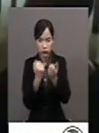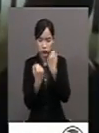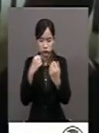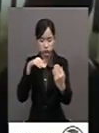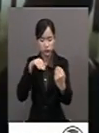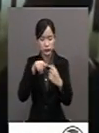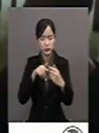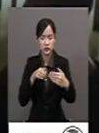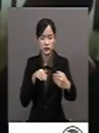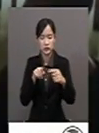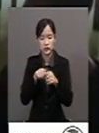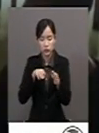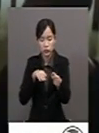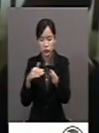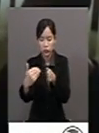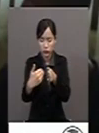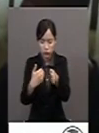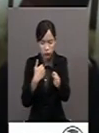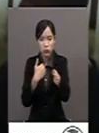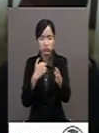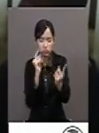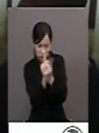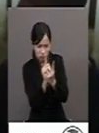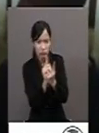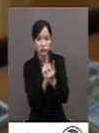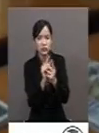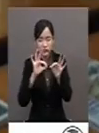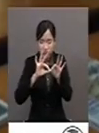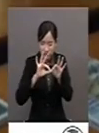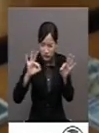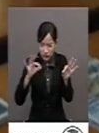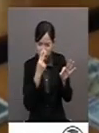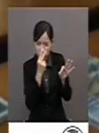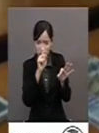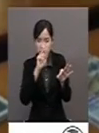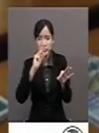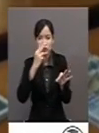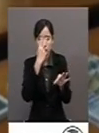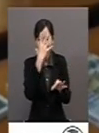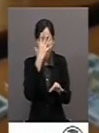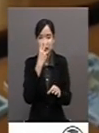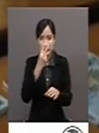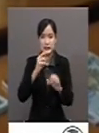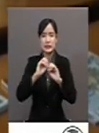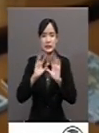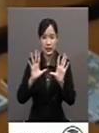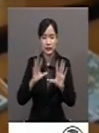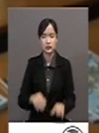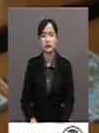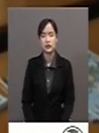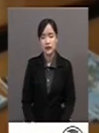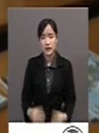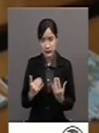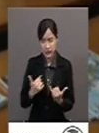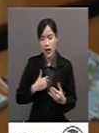ในลักษณะของการประจันหน้ากับผู้ต้องหาในระยะ1เมตรครับก็เลยเห็นรูปพรรณชัดเจนซึ่งเรื่องนี้ยืนยันจะให้ความเป็นธรรม